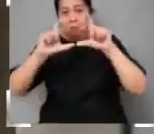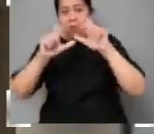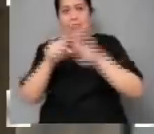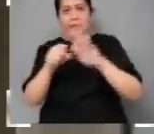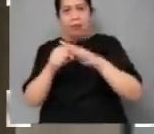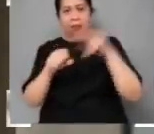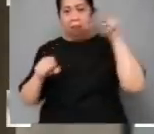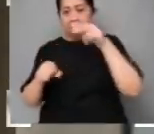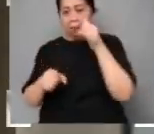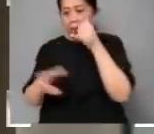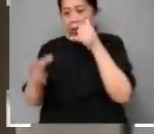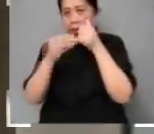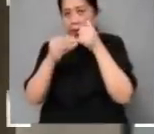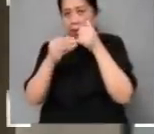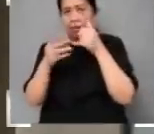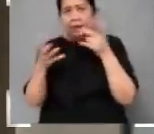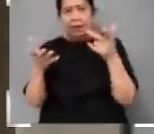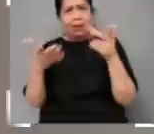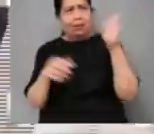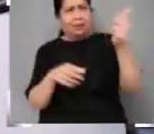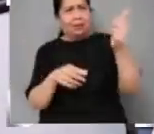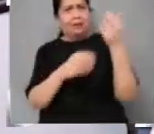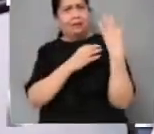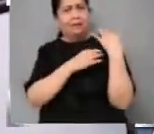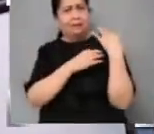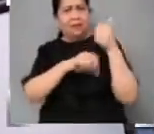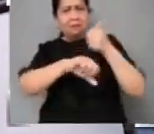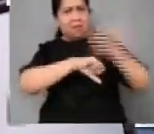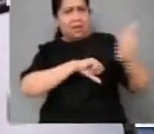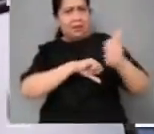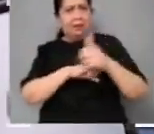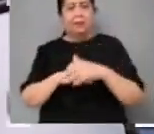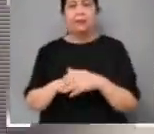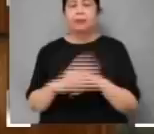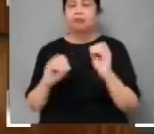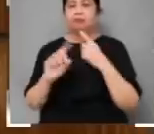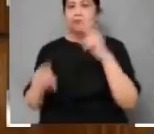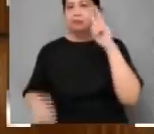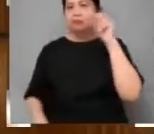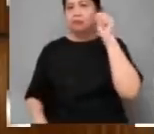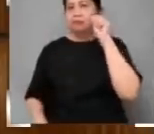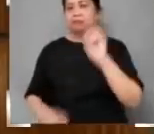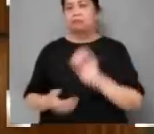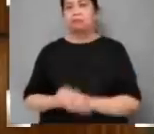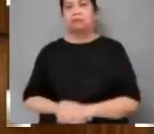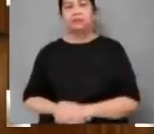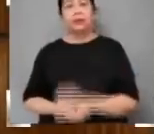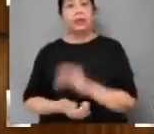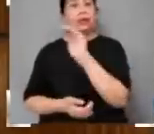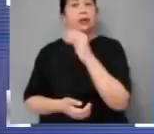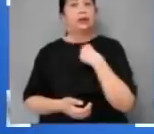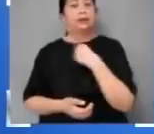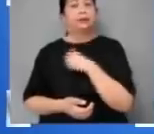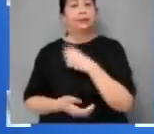camera, then he has only himself to blame. Wala pang pahayag si Aguirre ukol dito. Nanawagan si Senatorial Aspirant